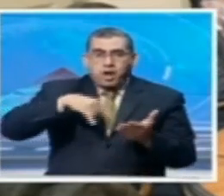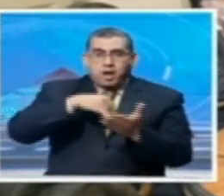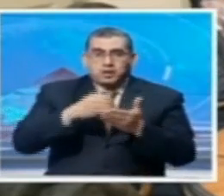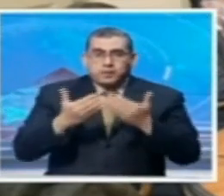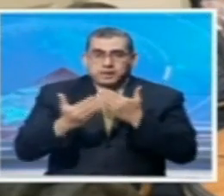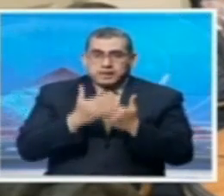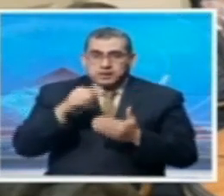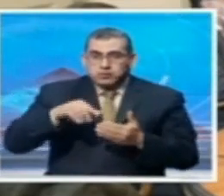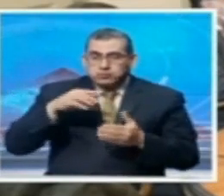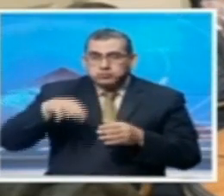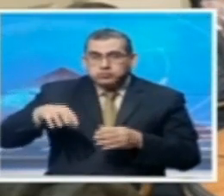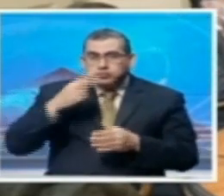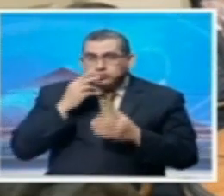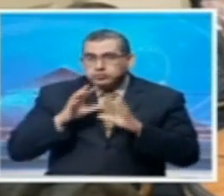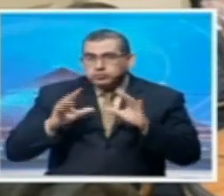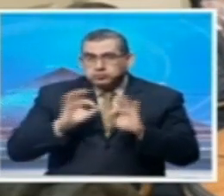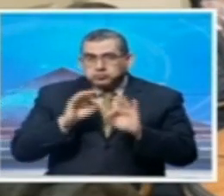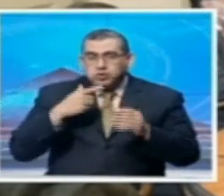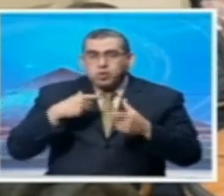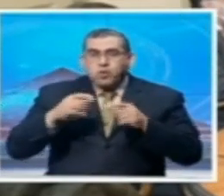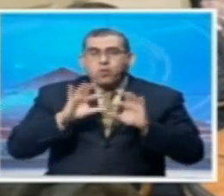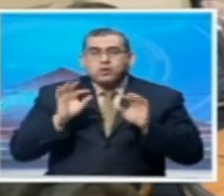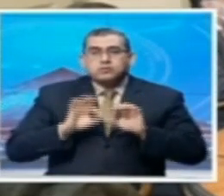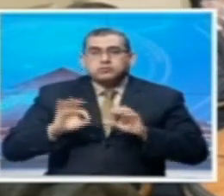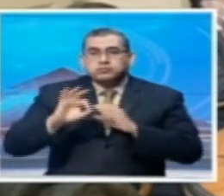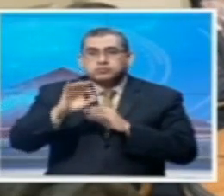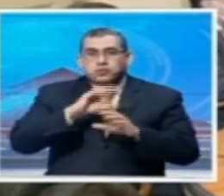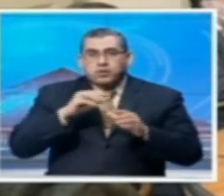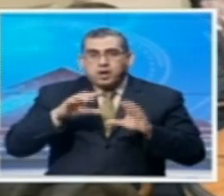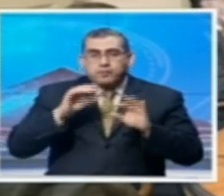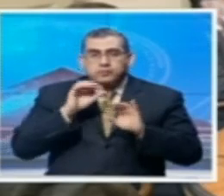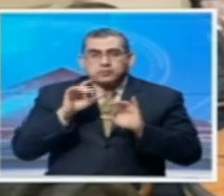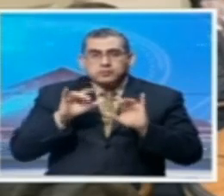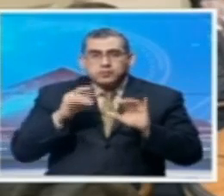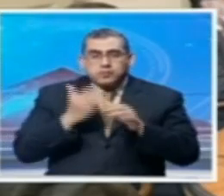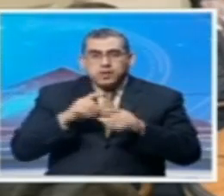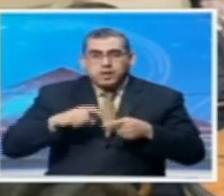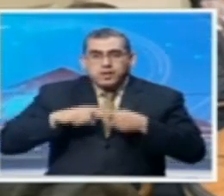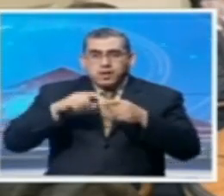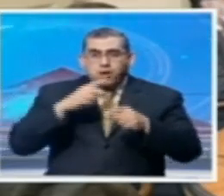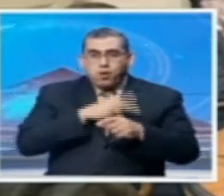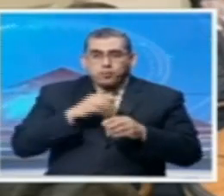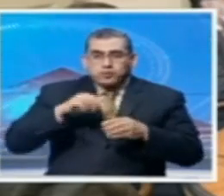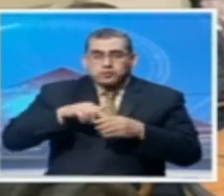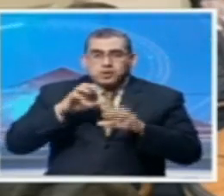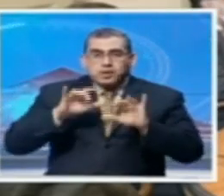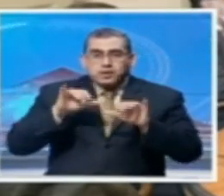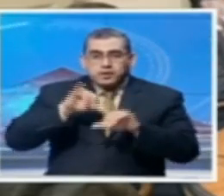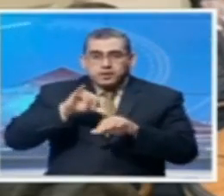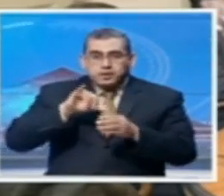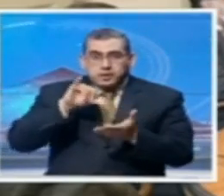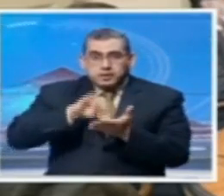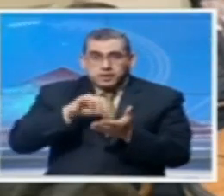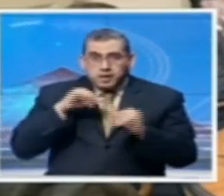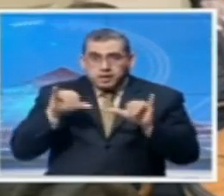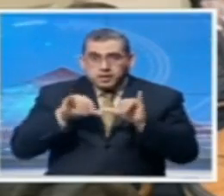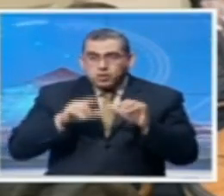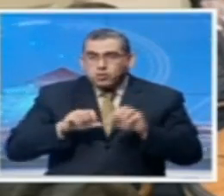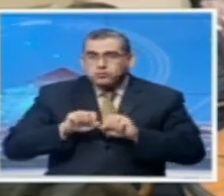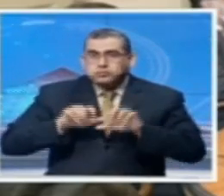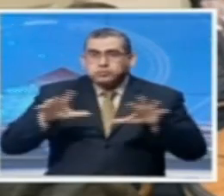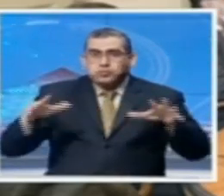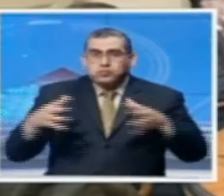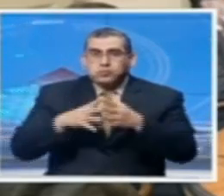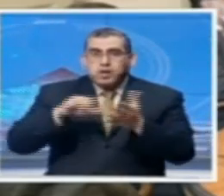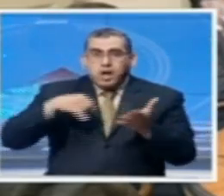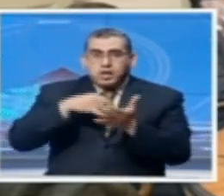الجديدة. كما تم عرض الموقف المحدث من الإعداد لانتقال الجهات الحكومية إلى العاصمة الإدارية بما